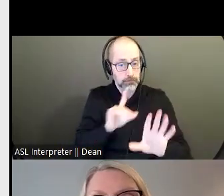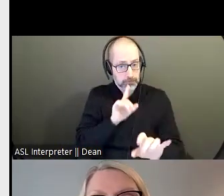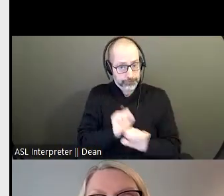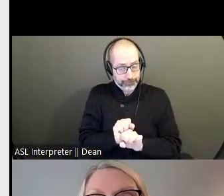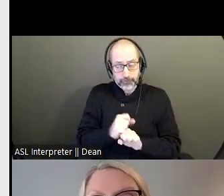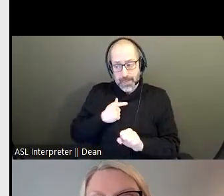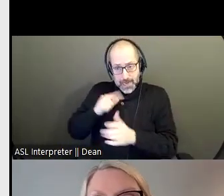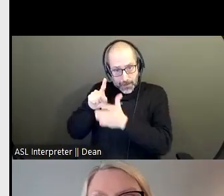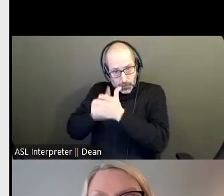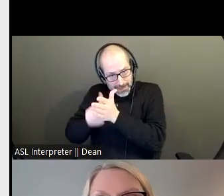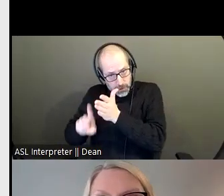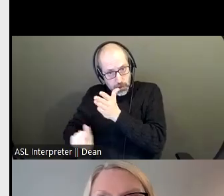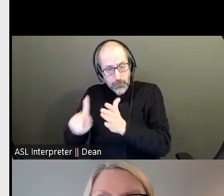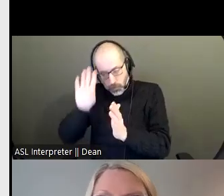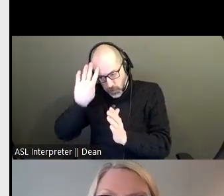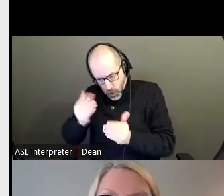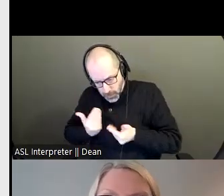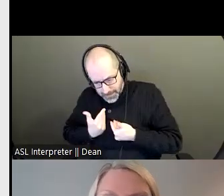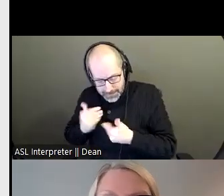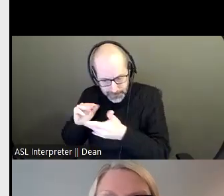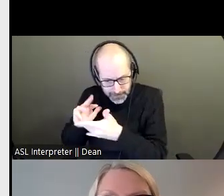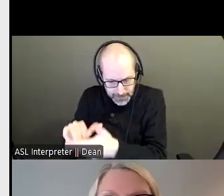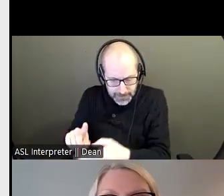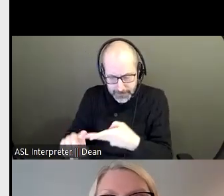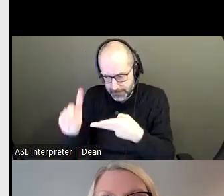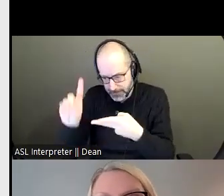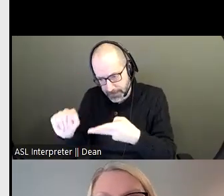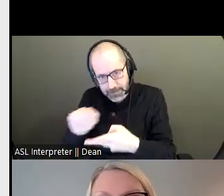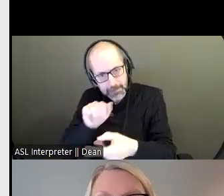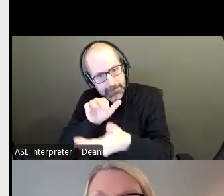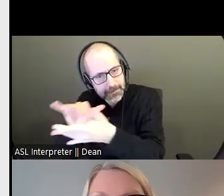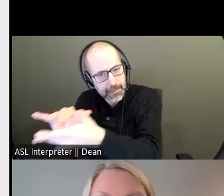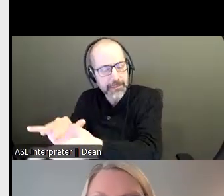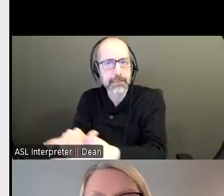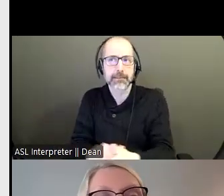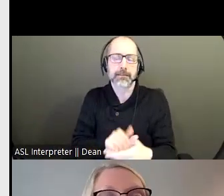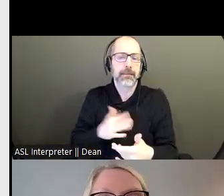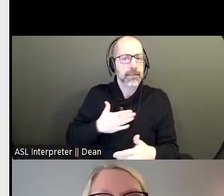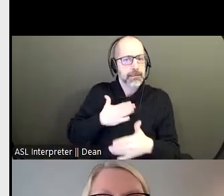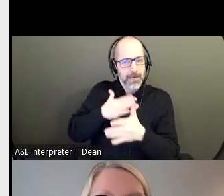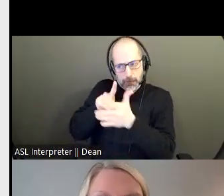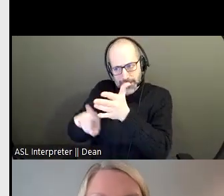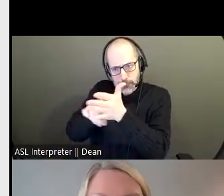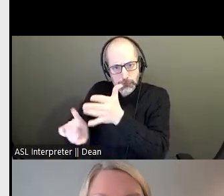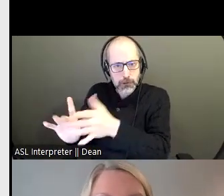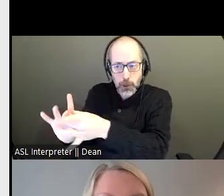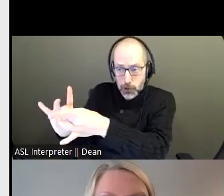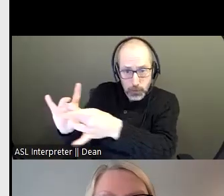moi, je fais de la recherche, comme Diana l'a dit, comme en matière de d'autisme,